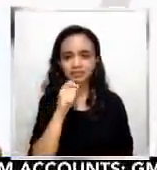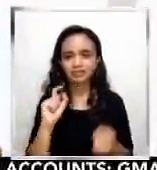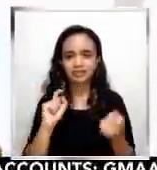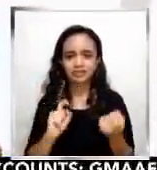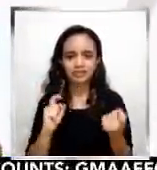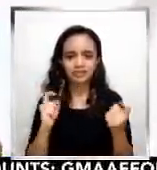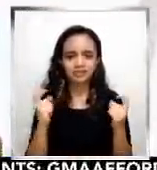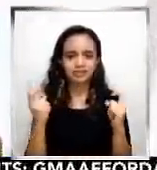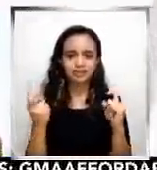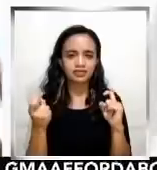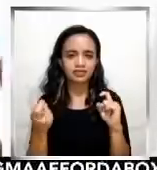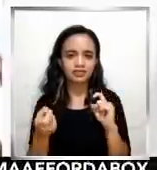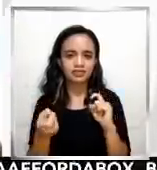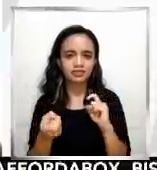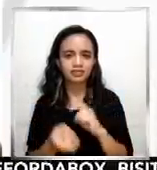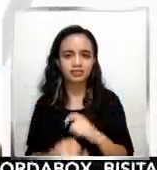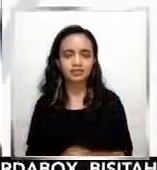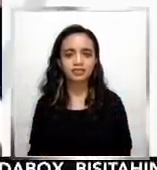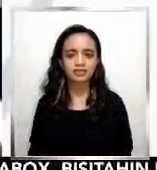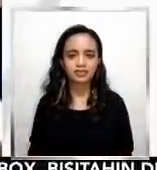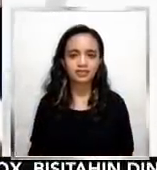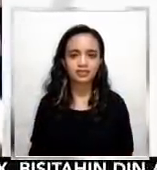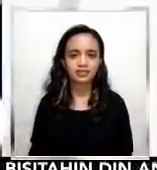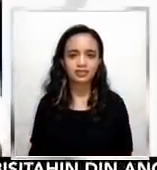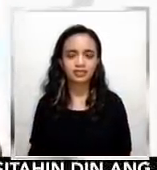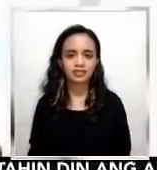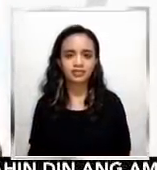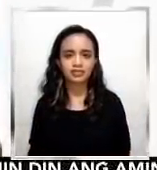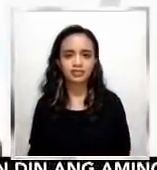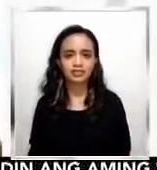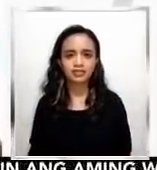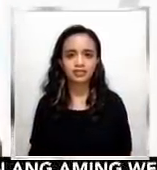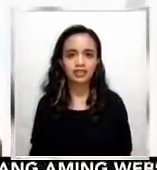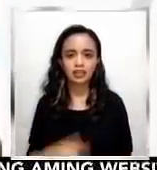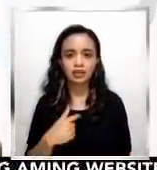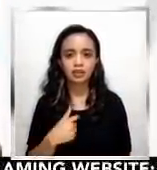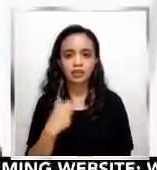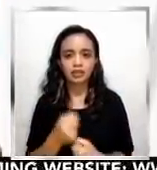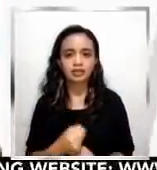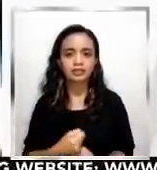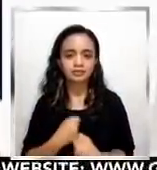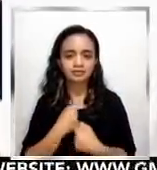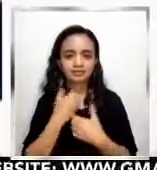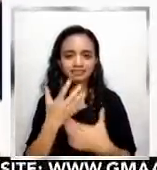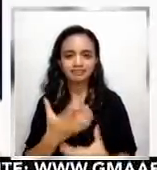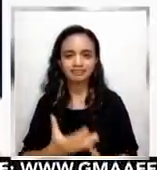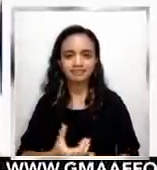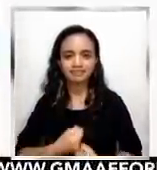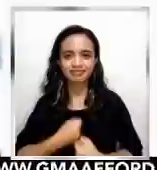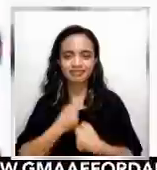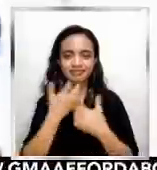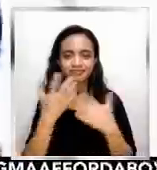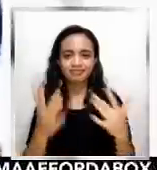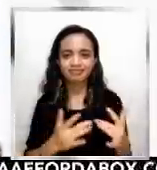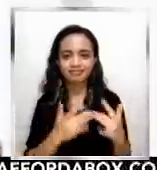magbabago ang sinisigaw nitong aking